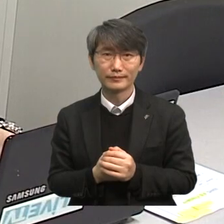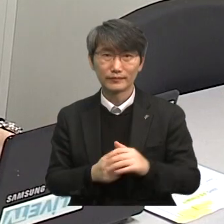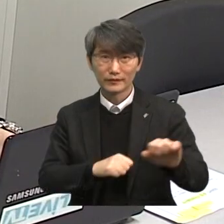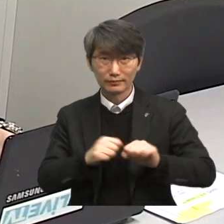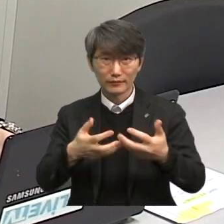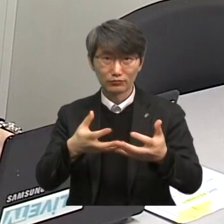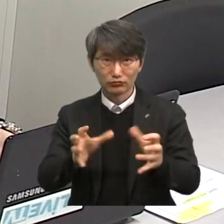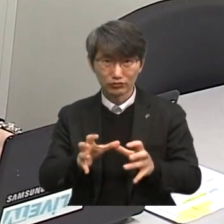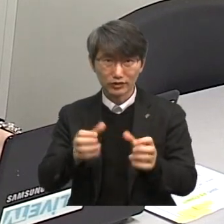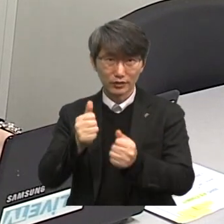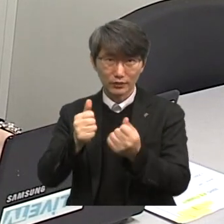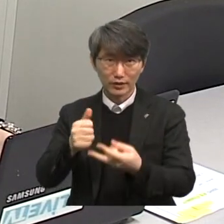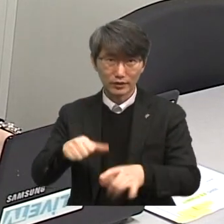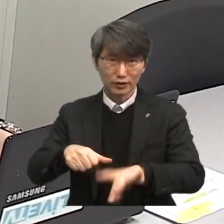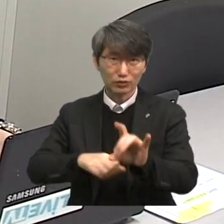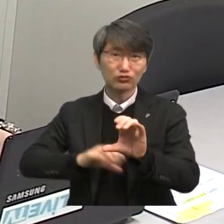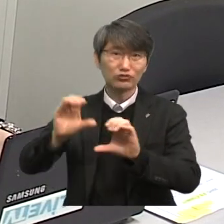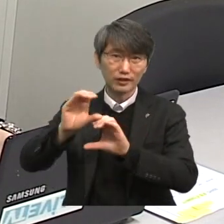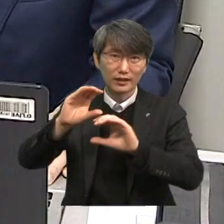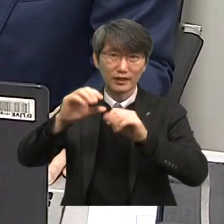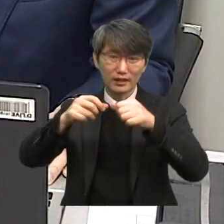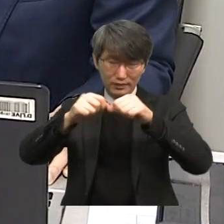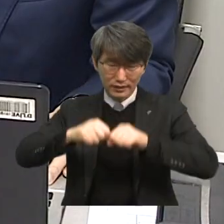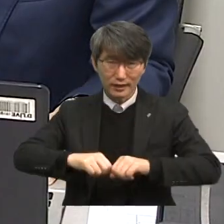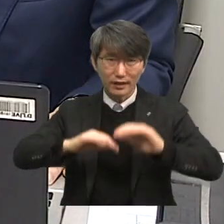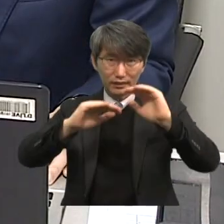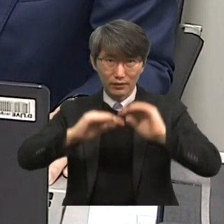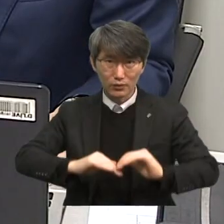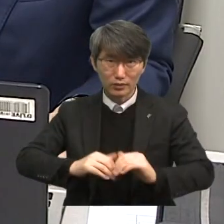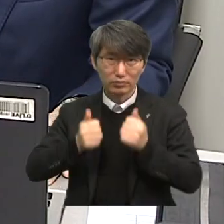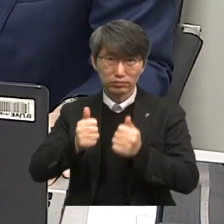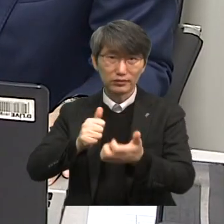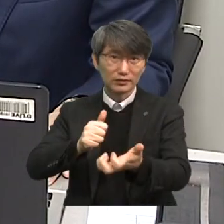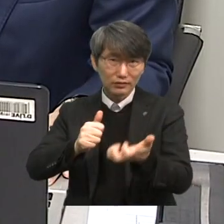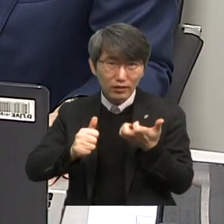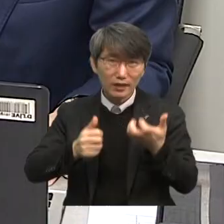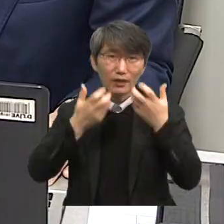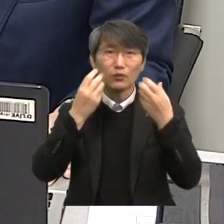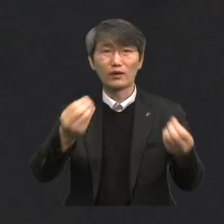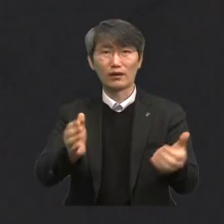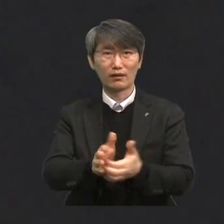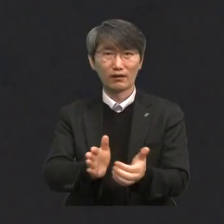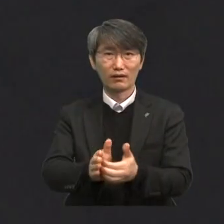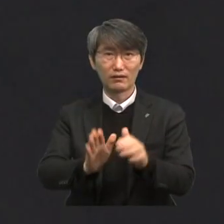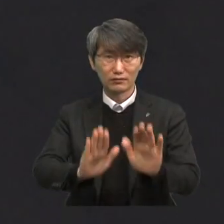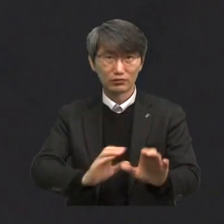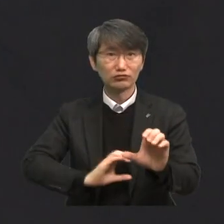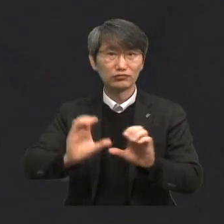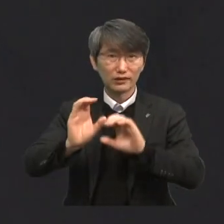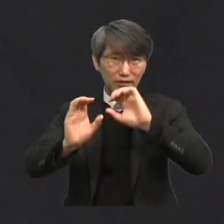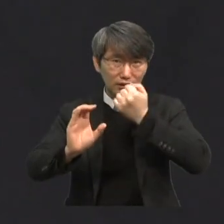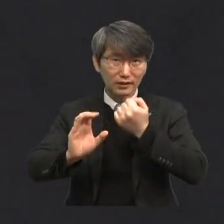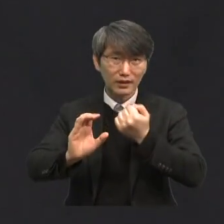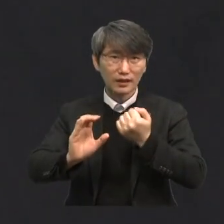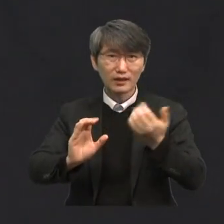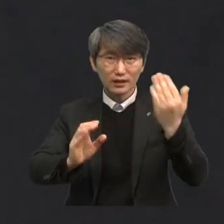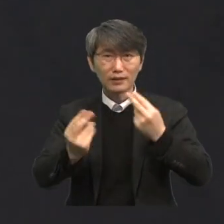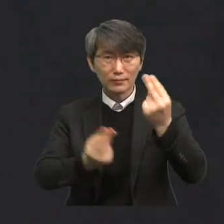집행부가 의회에 제출한 올해 첫 추경안의 세부 내역이 심의 전에 미리 공개됐습니다. 이번 추경안은 기정 예산